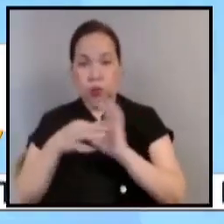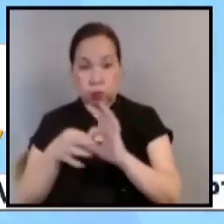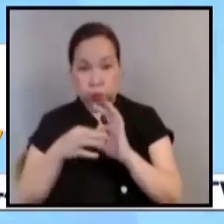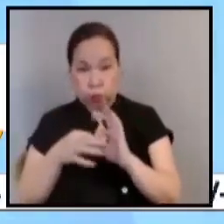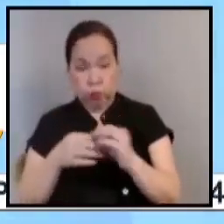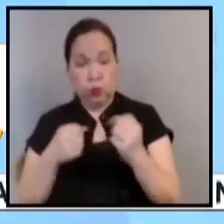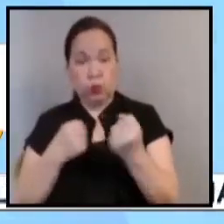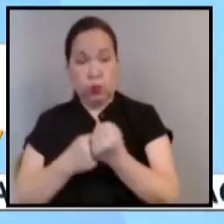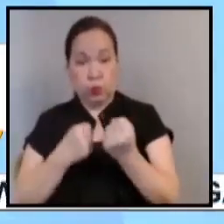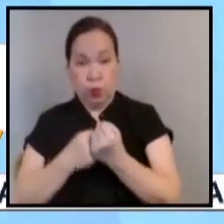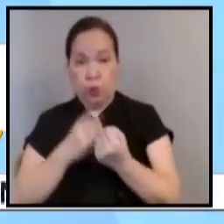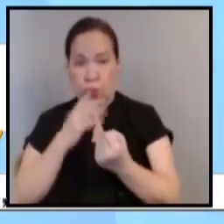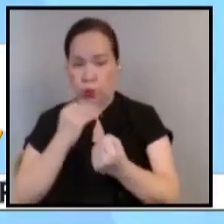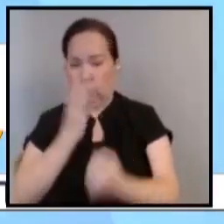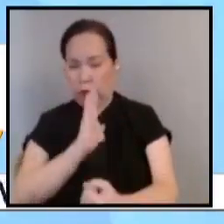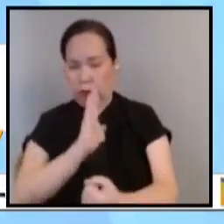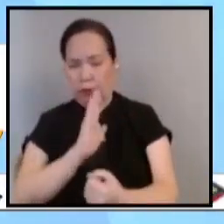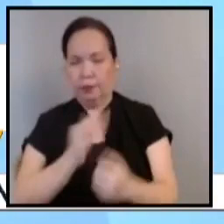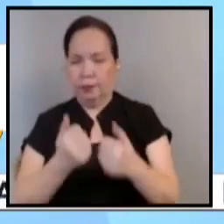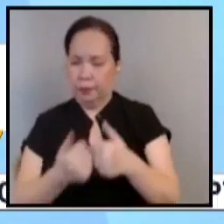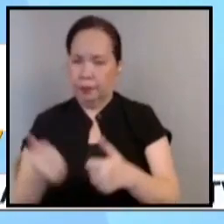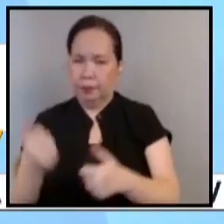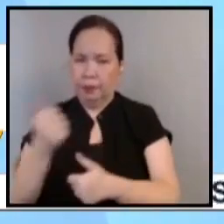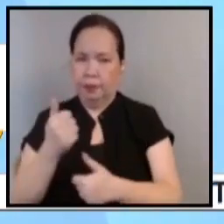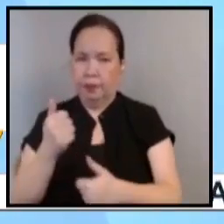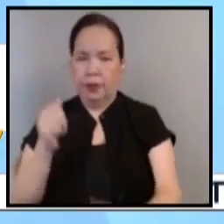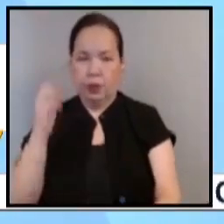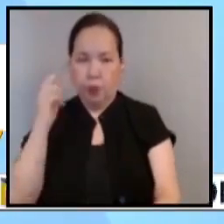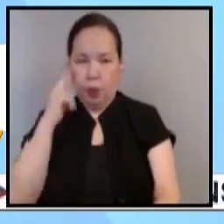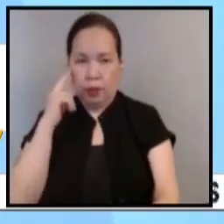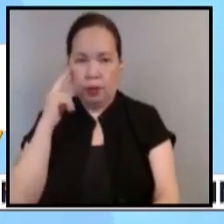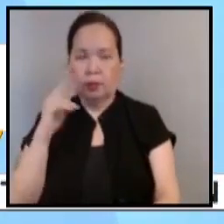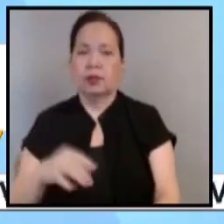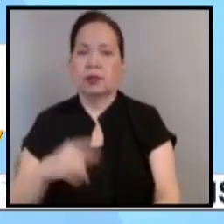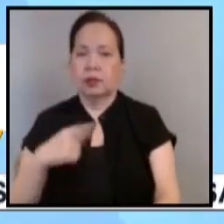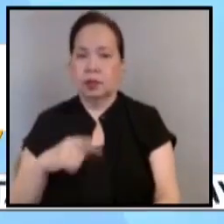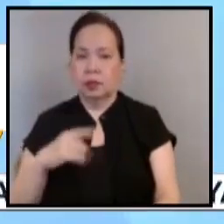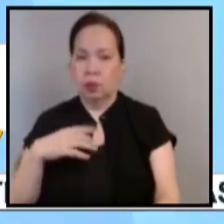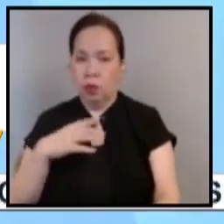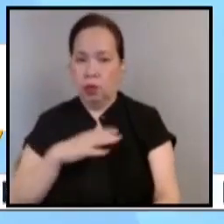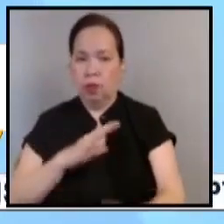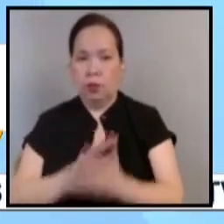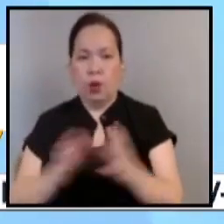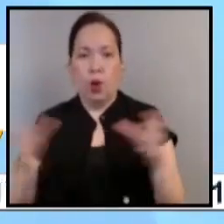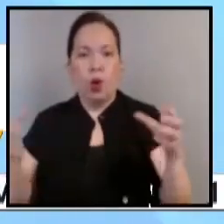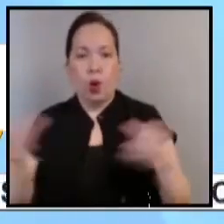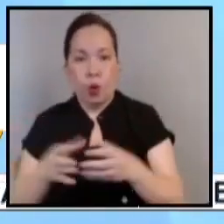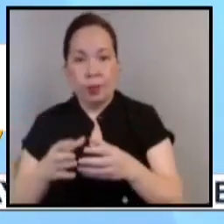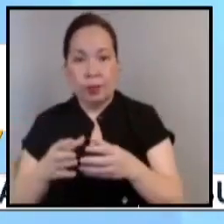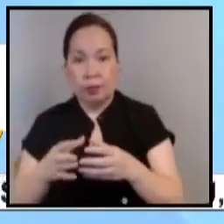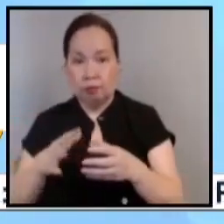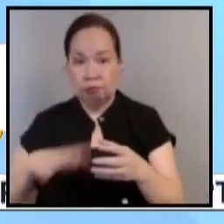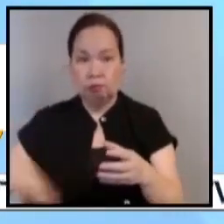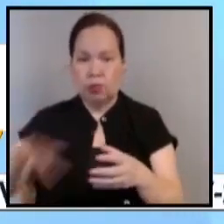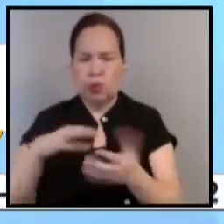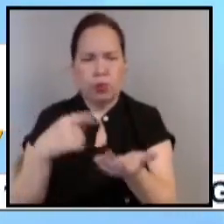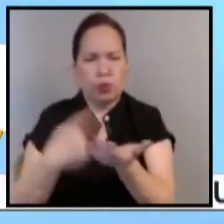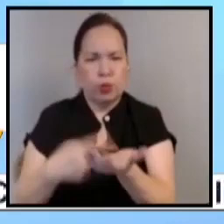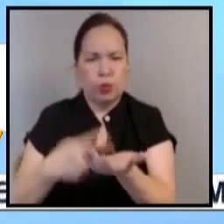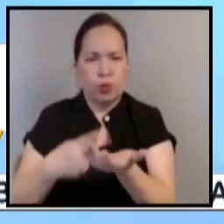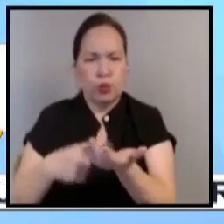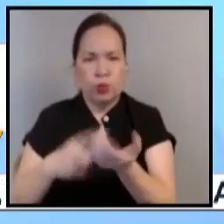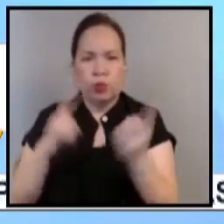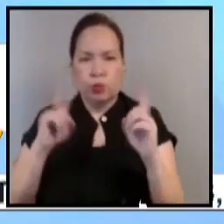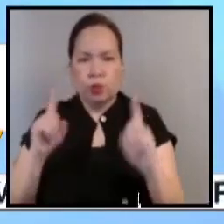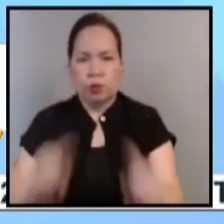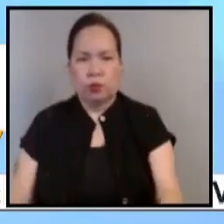ni Speaker Romualdez. Kinonvert ang Kamara bilang isang Committee of the Whole para talakayin ang resolusyon. I have